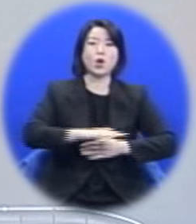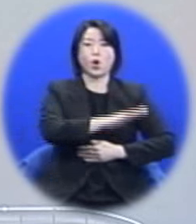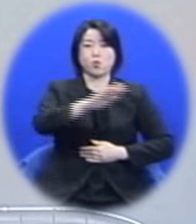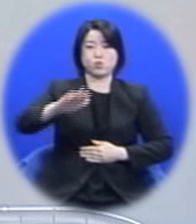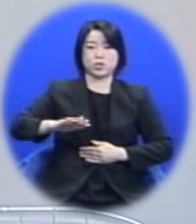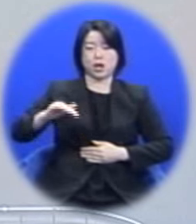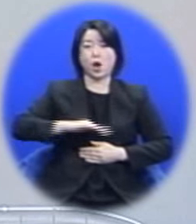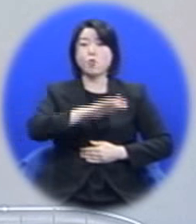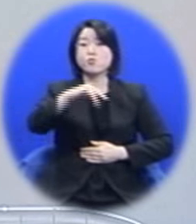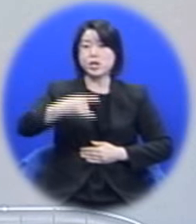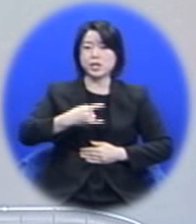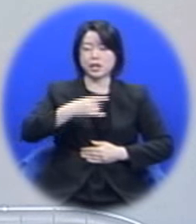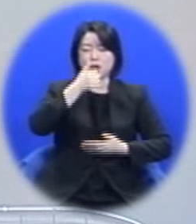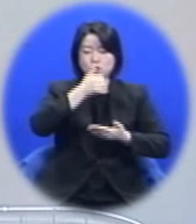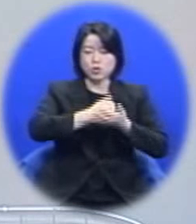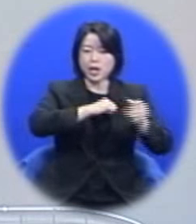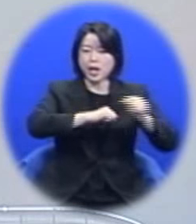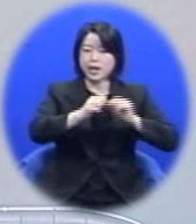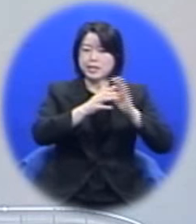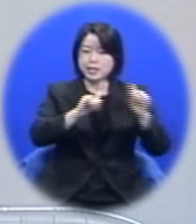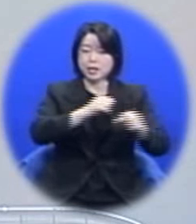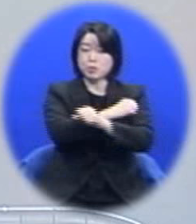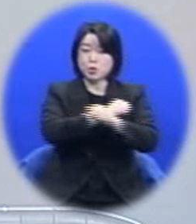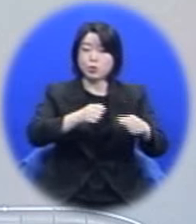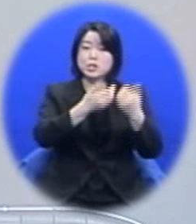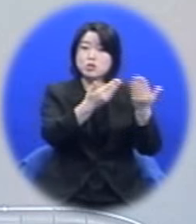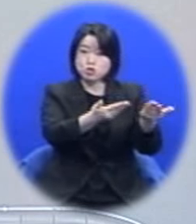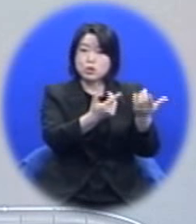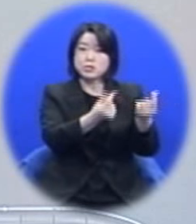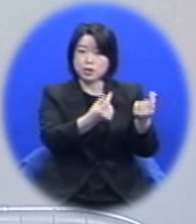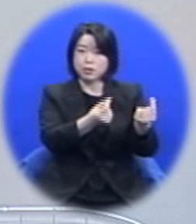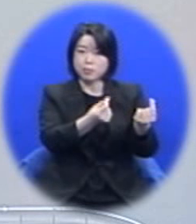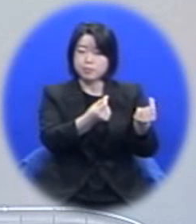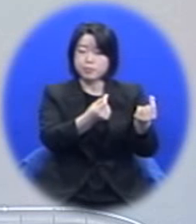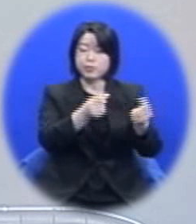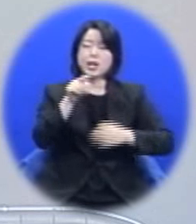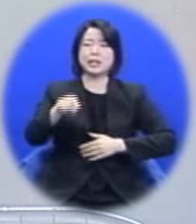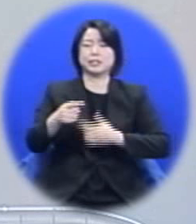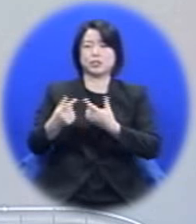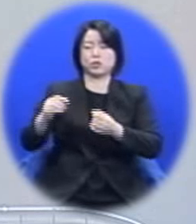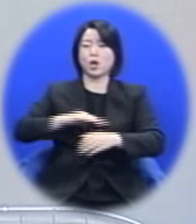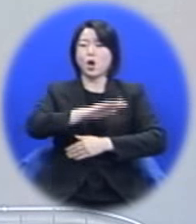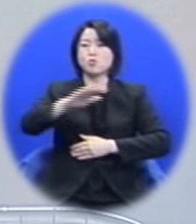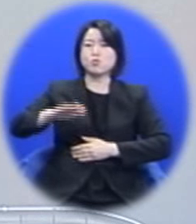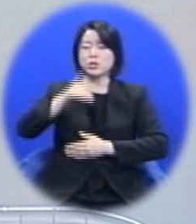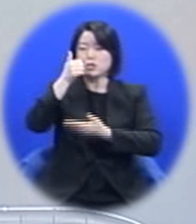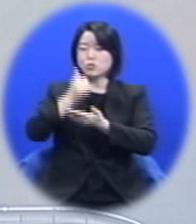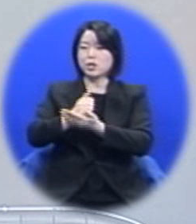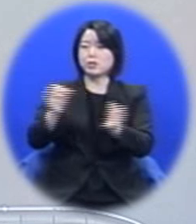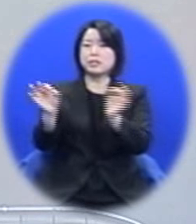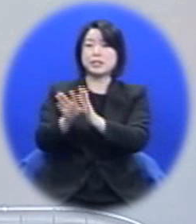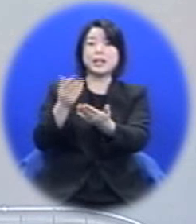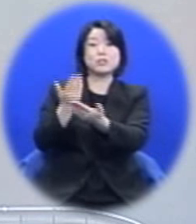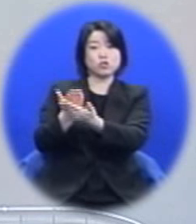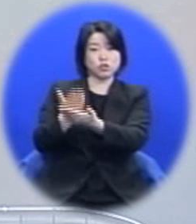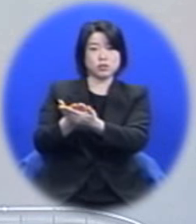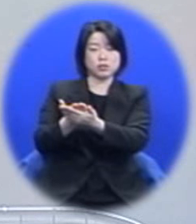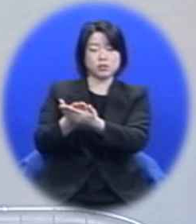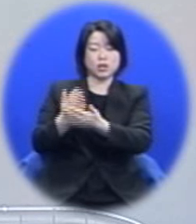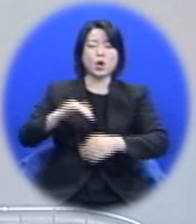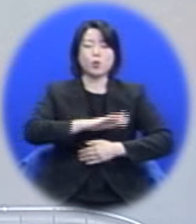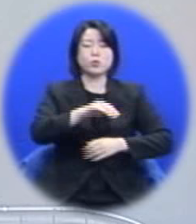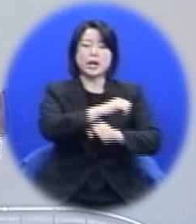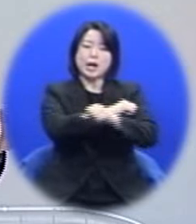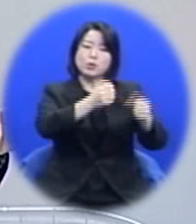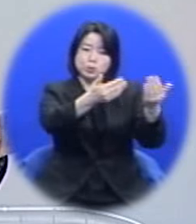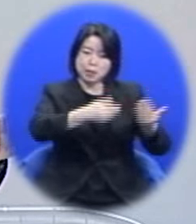우리에게 죄 지은 자를 사하여 준 것처럼 그렇게 우리 죄를 사하여 주시는 겁니다. 우리가